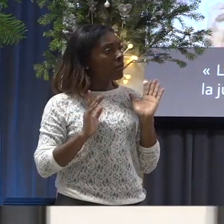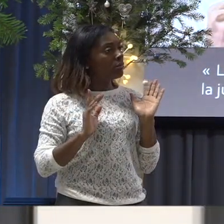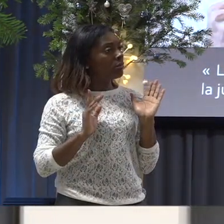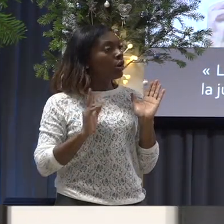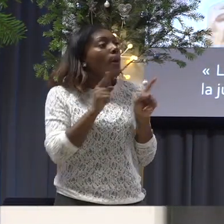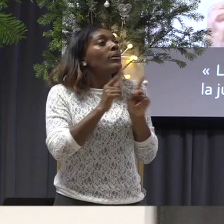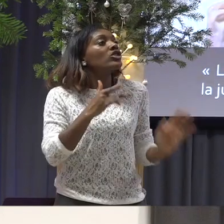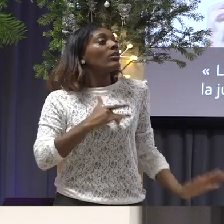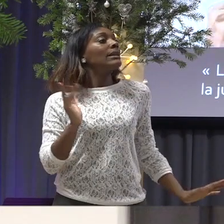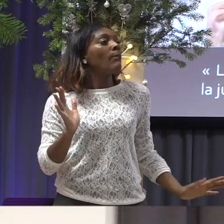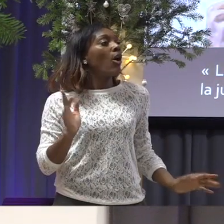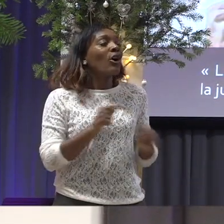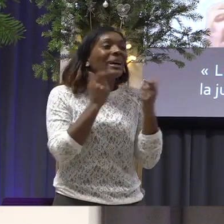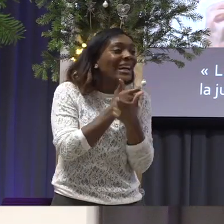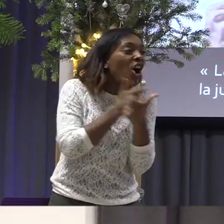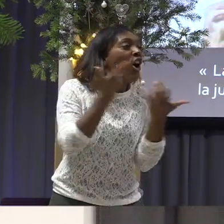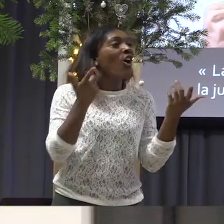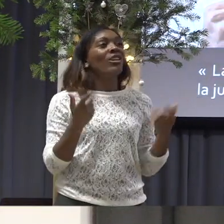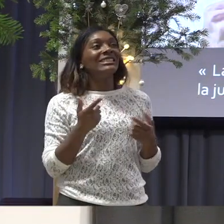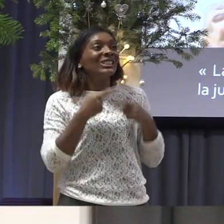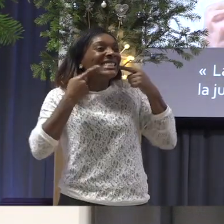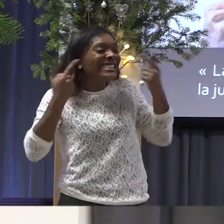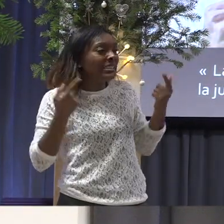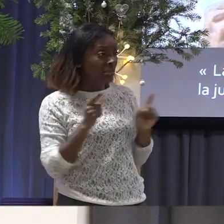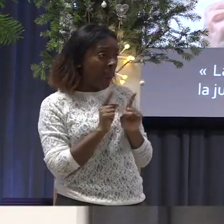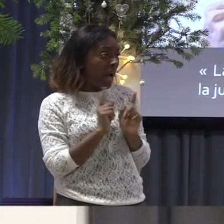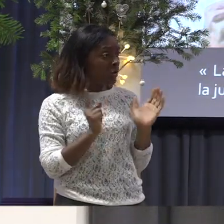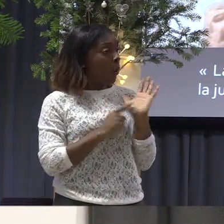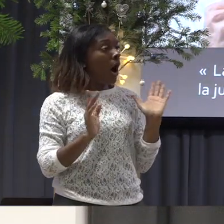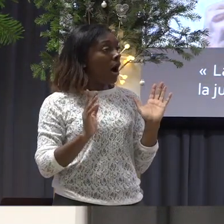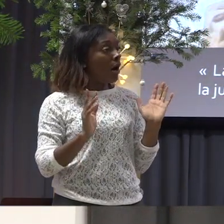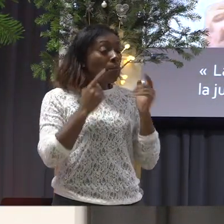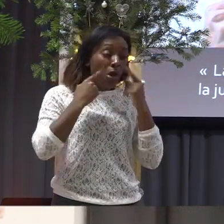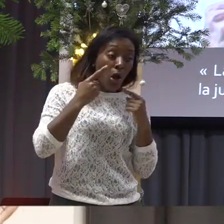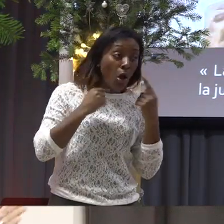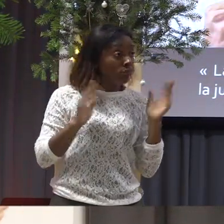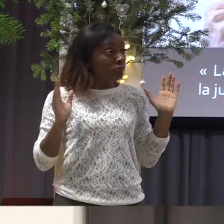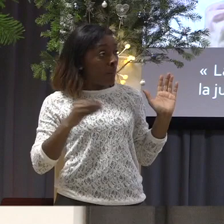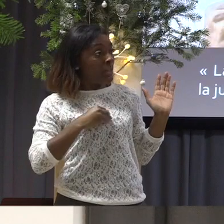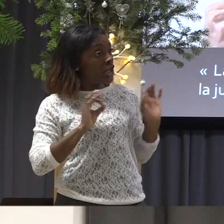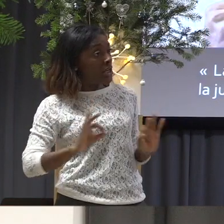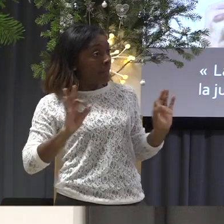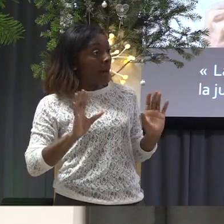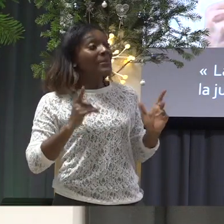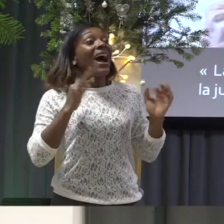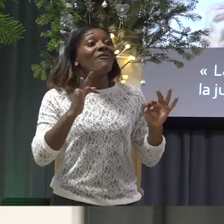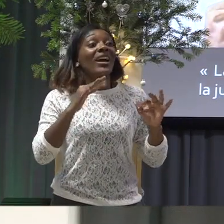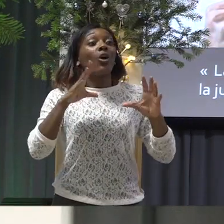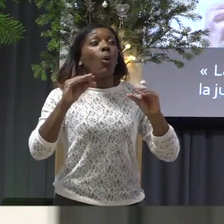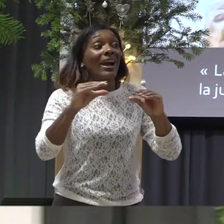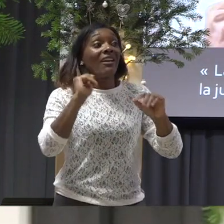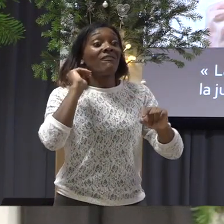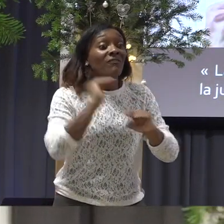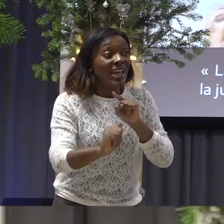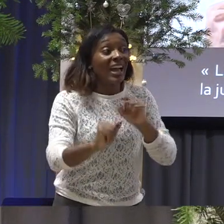que vous riez quand vous êtes dans la joie, vous pleurez, on se fâche aussi. Que cela ne